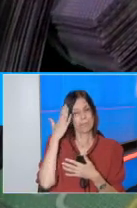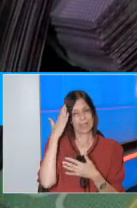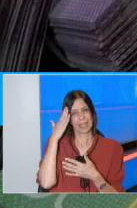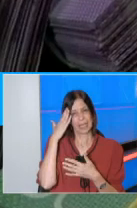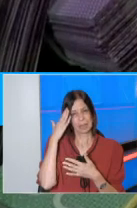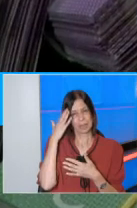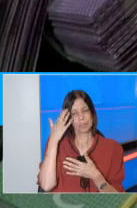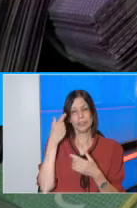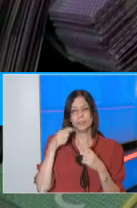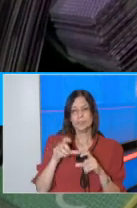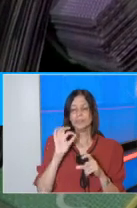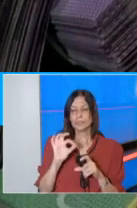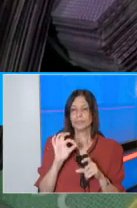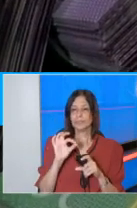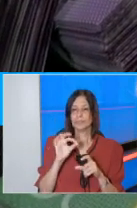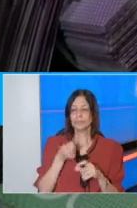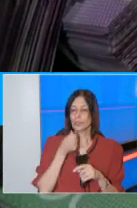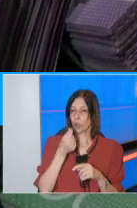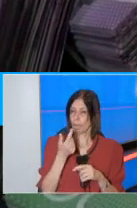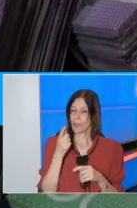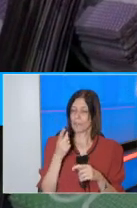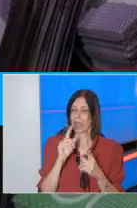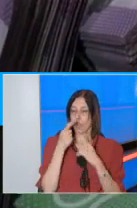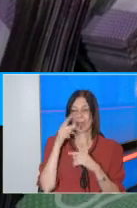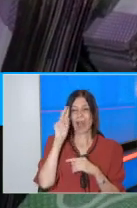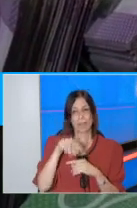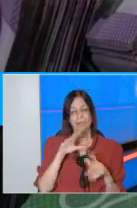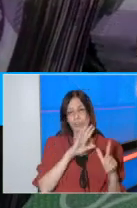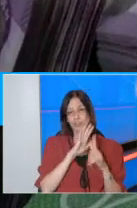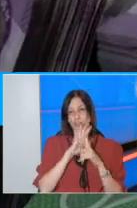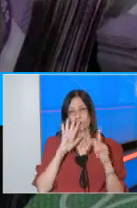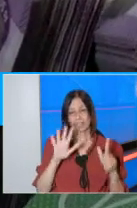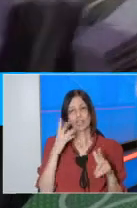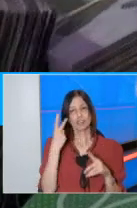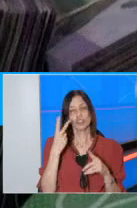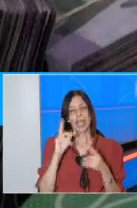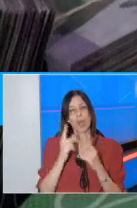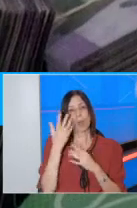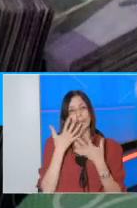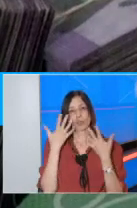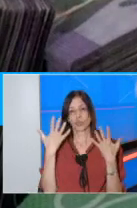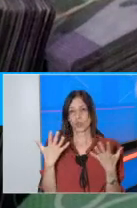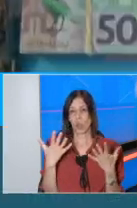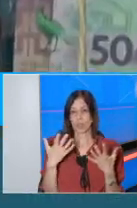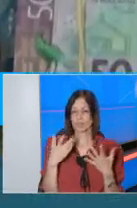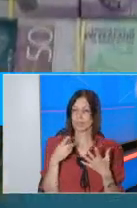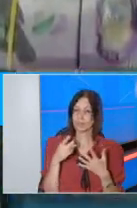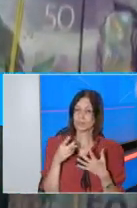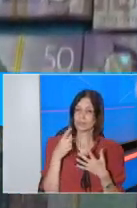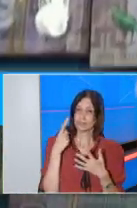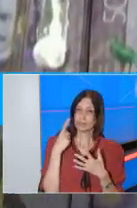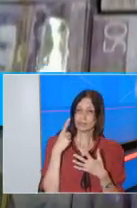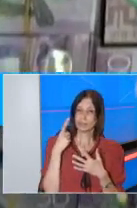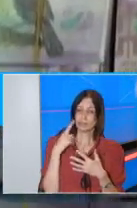כופר ואירועים כאלה. ב-2017 היו שני אירועים מאוד מאוד גדולים, שדרך אגב בוצעו על ידי